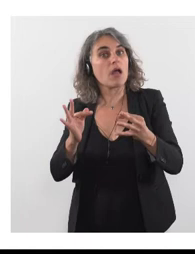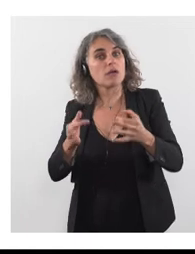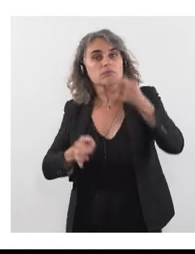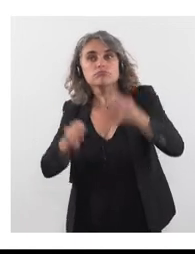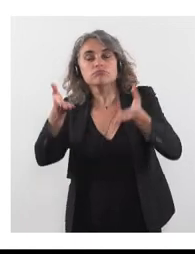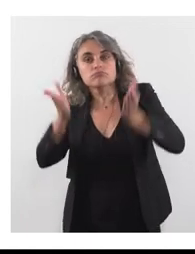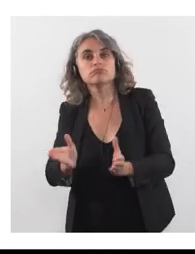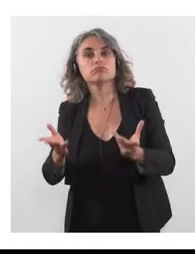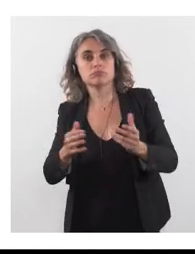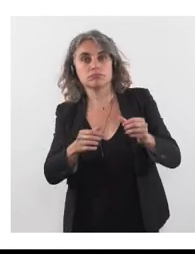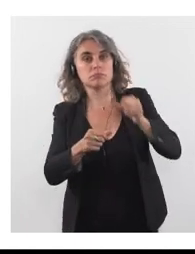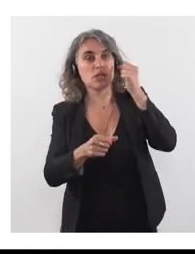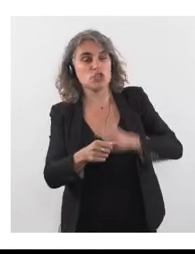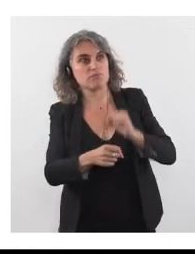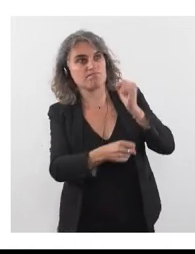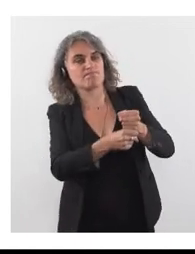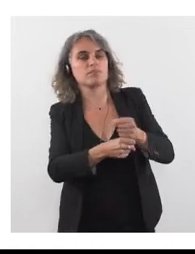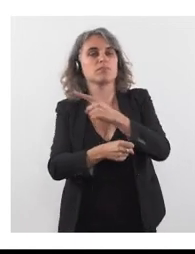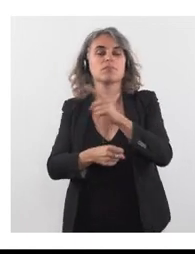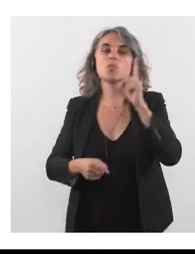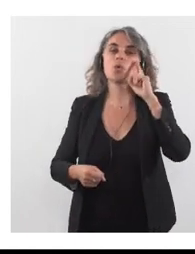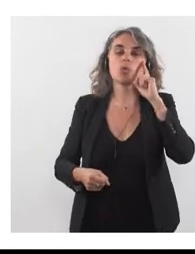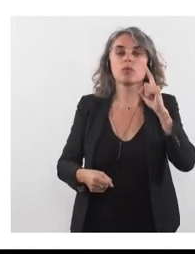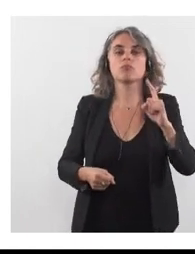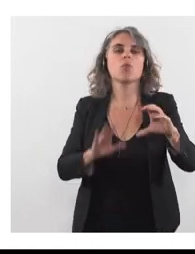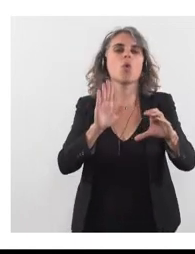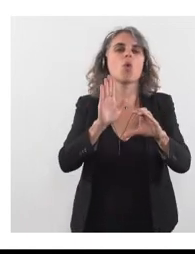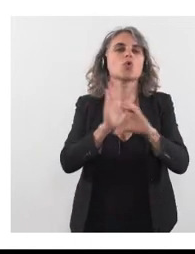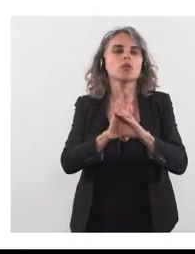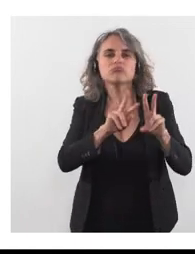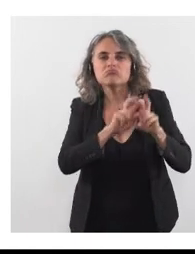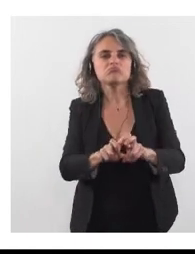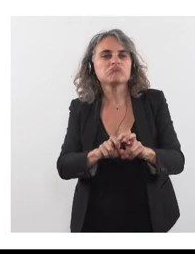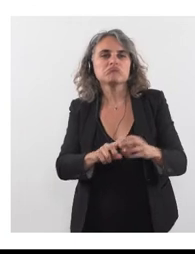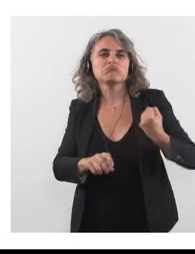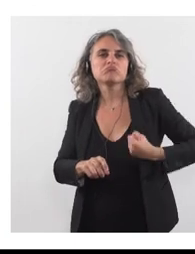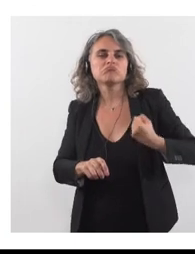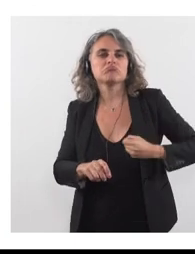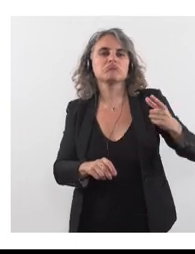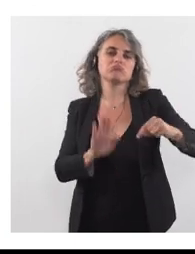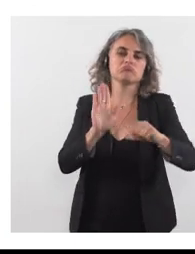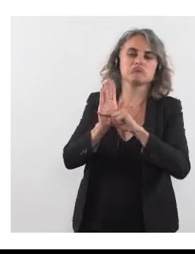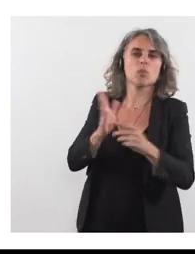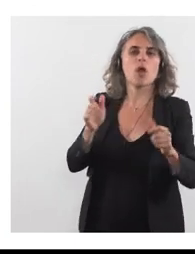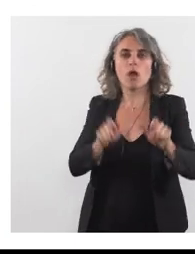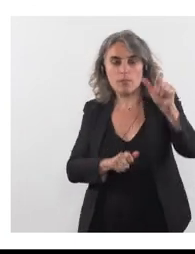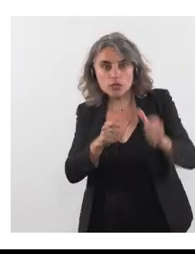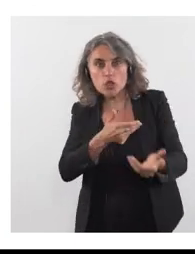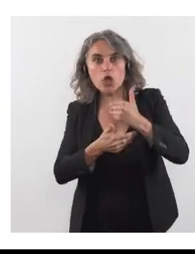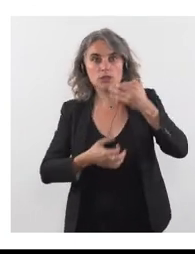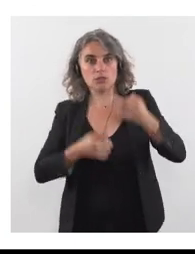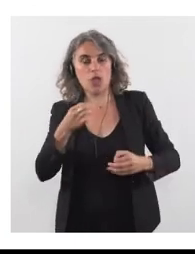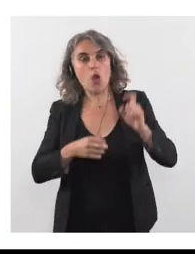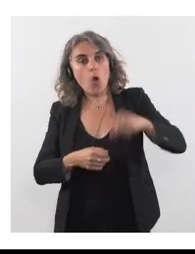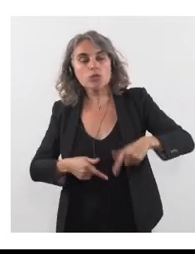parce que une disposition désuète qui se trouvait dans le code d'instruction criminelle imposait à toute personne qui rentrait au tribunal